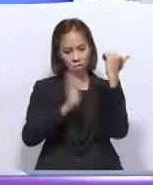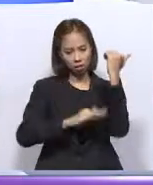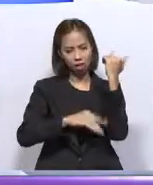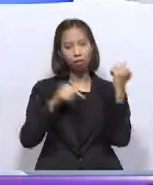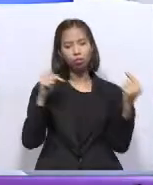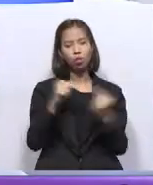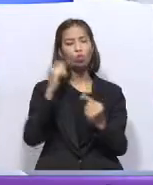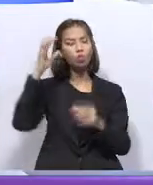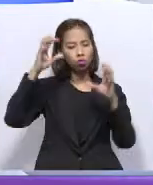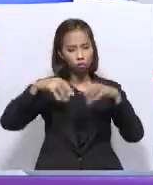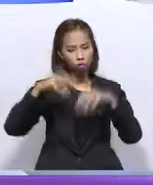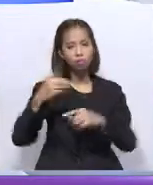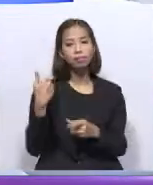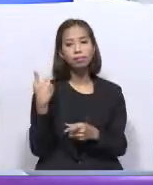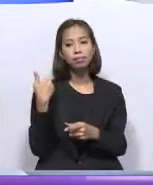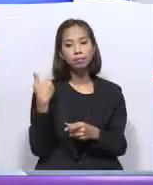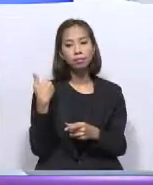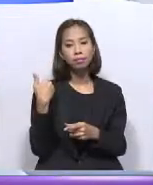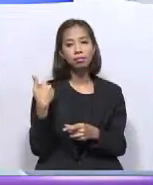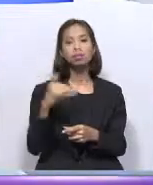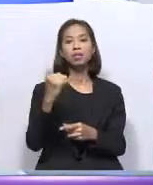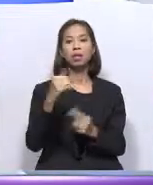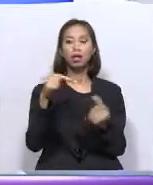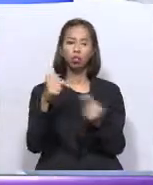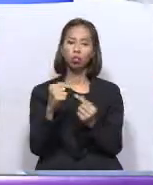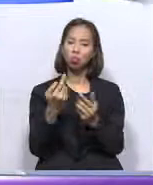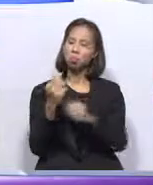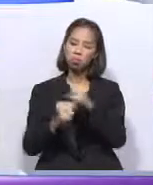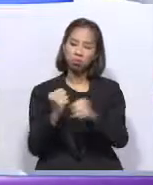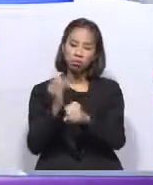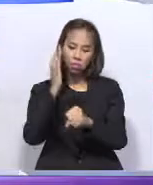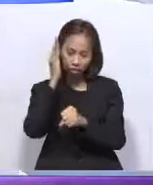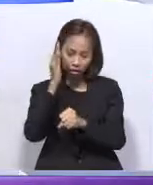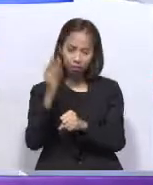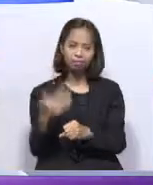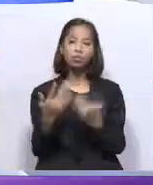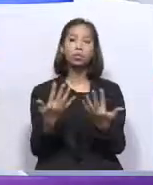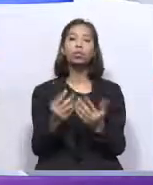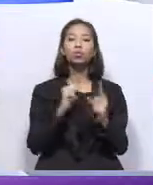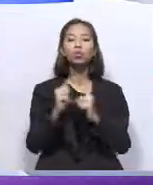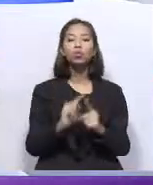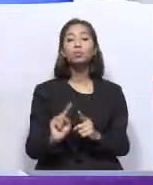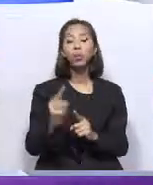าวเผลอๆเนี่ยหลายคนกังวลว่ามันน่าจะยาวไปถึงช่วงต้นปีด้วยเดี๋ยวค่อยว่ากันอีกทีนะครับเรื่องของการบริหารจัดการน้ำในช่วงนี้